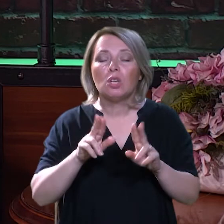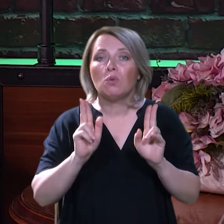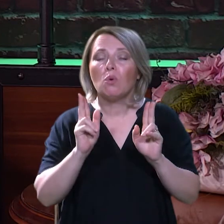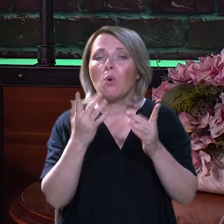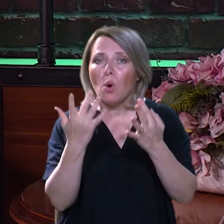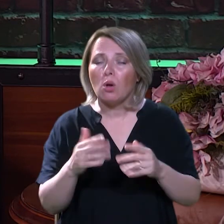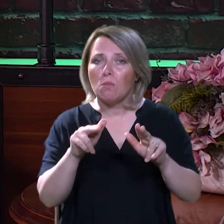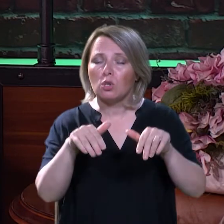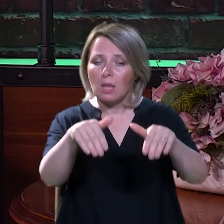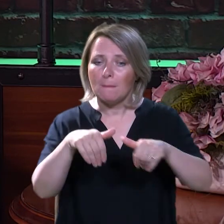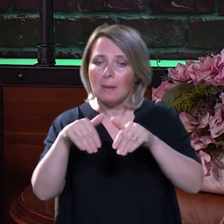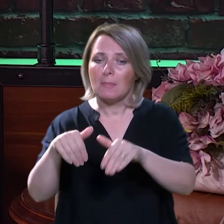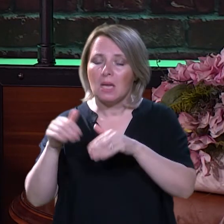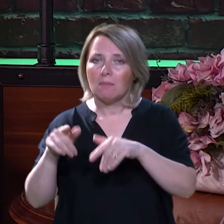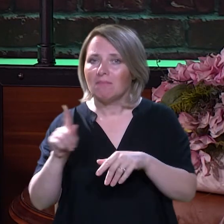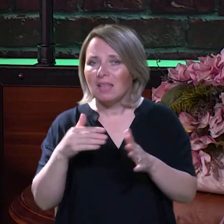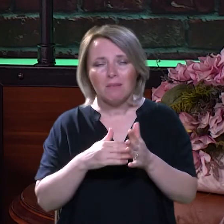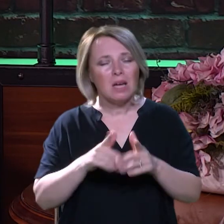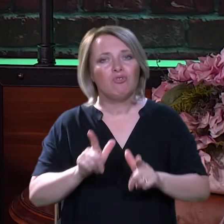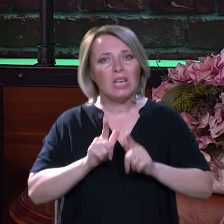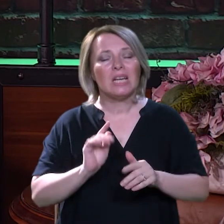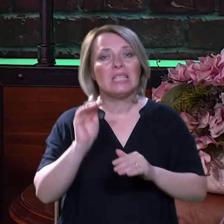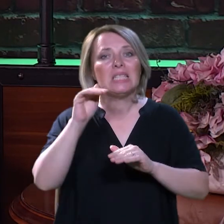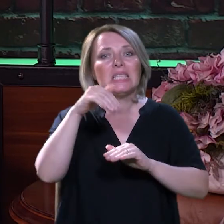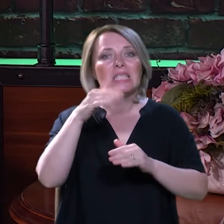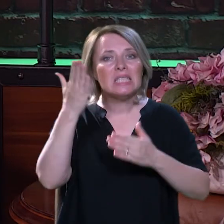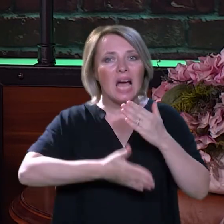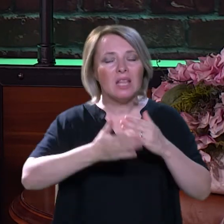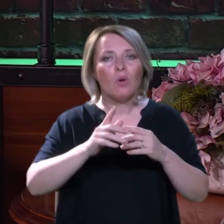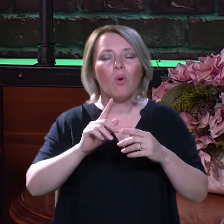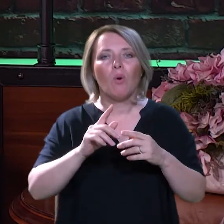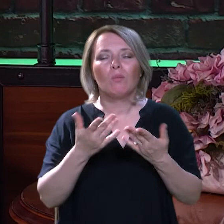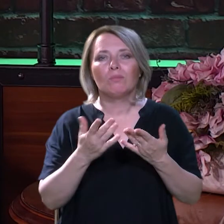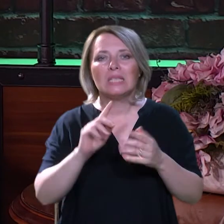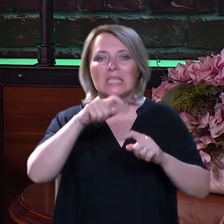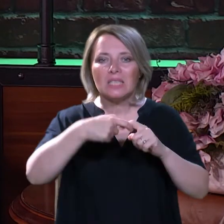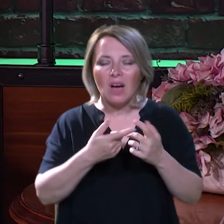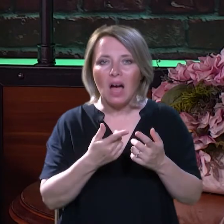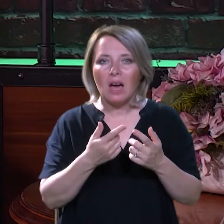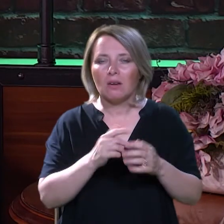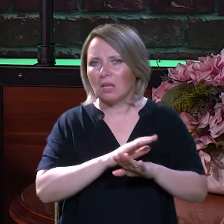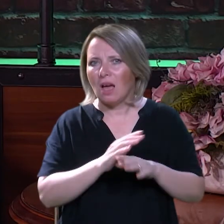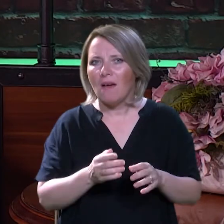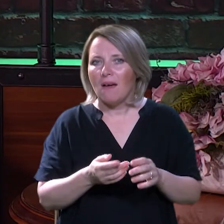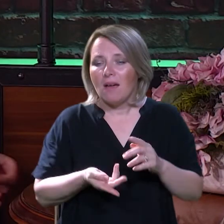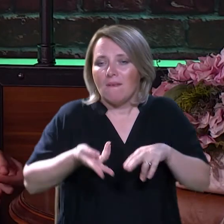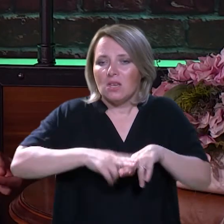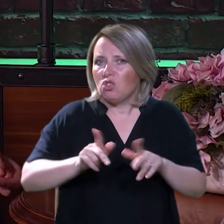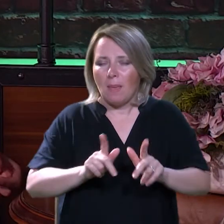uvijek savjet ne čekati da tu zadnju kap koja prelije čašu, nego već onako obratiti prve neke